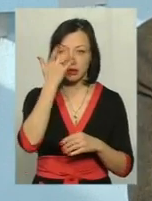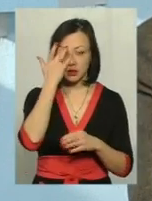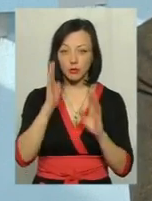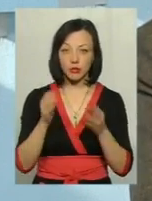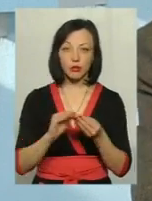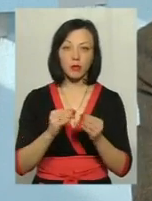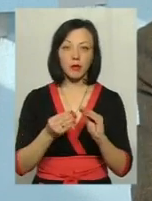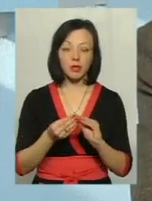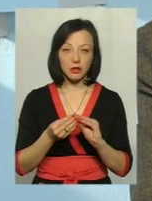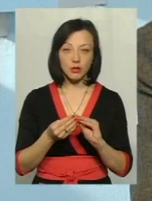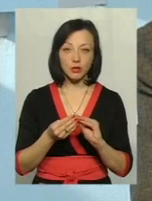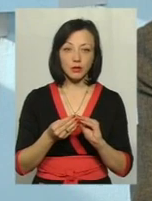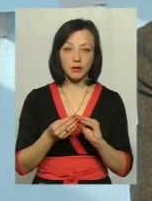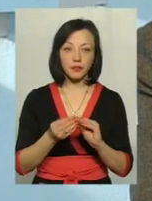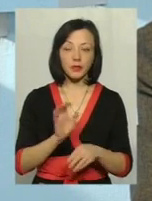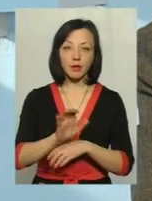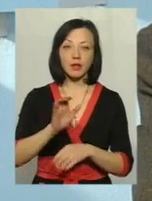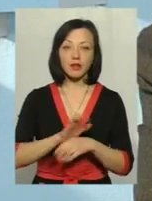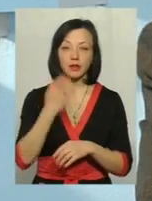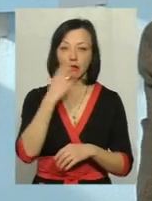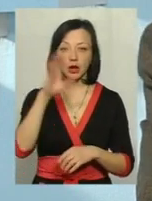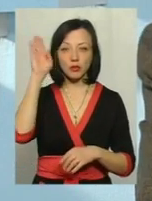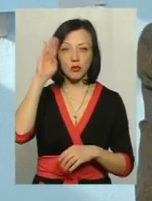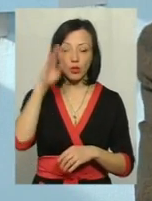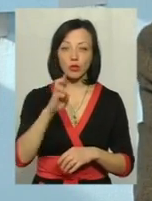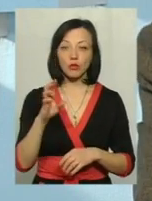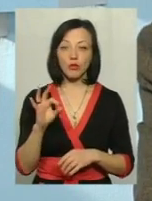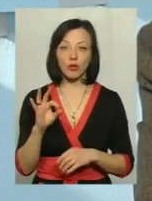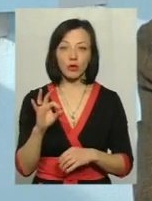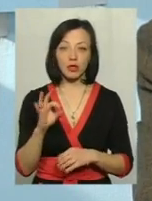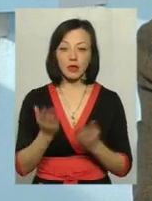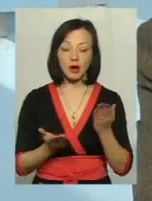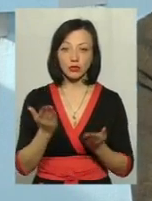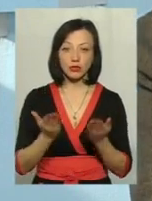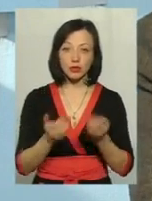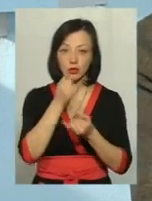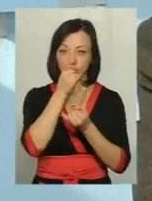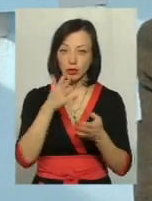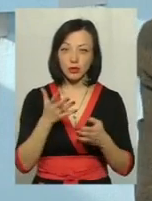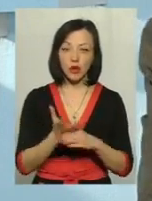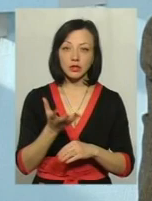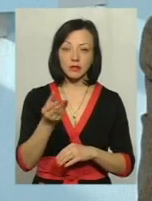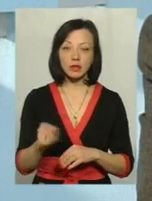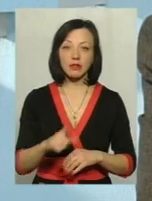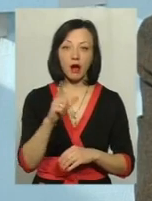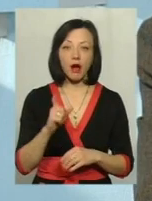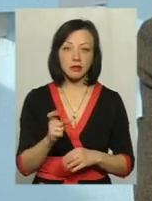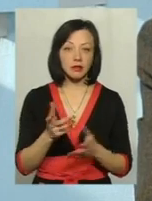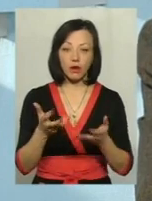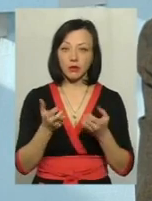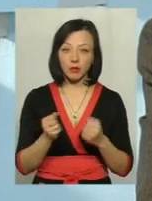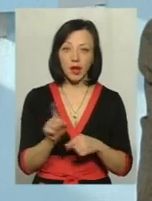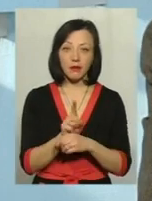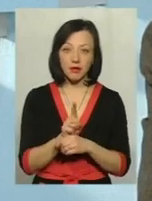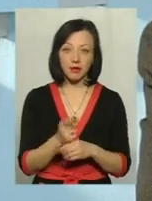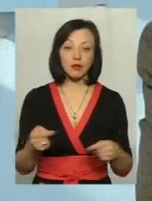дуже проблематично подавати цю гарячу воду, бо якщо ми не зможемо розрахуватись за газ, не отримаємо